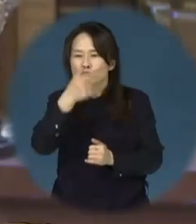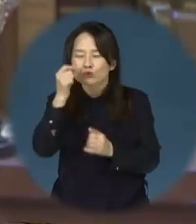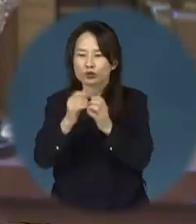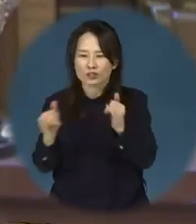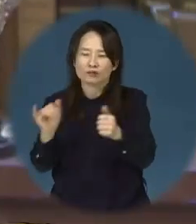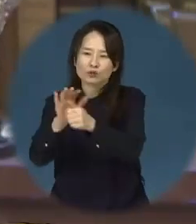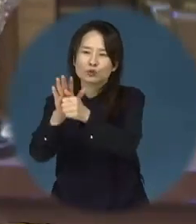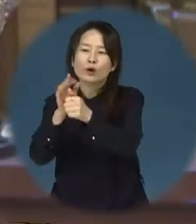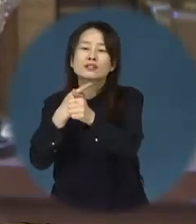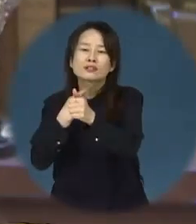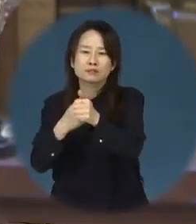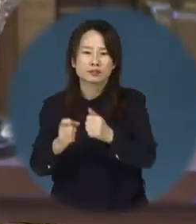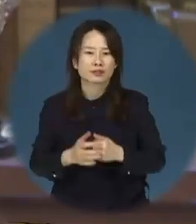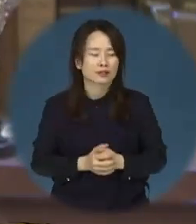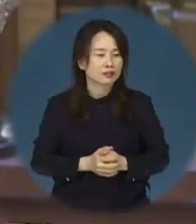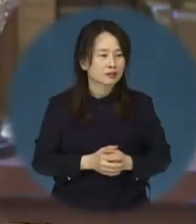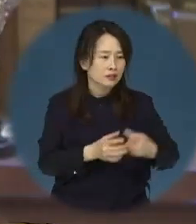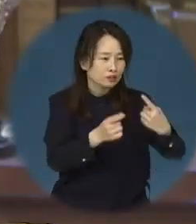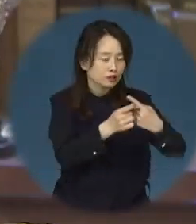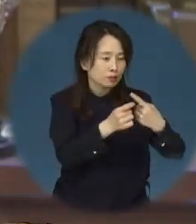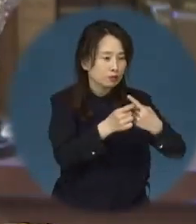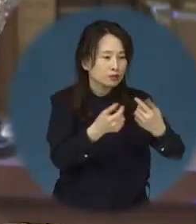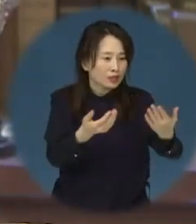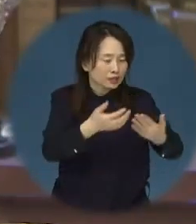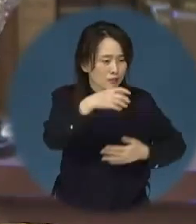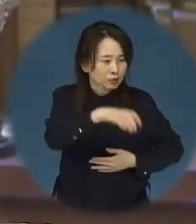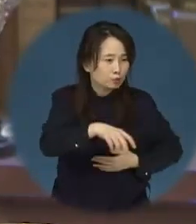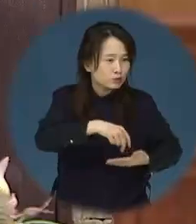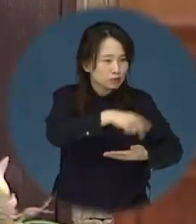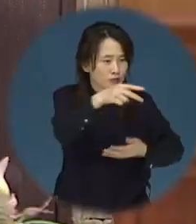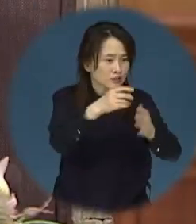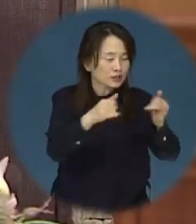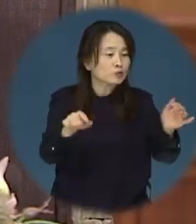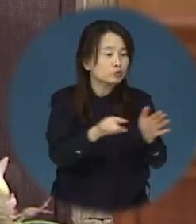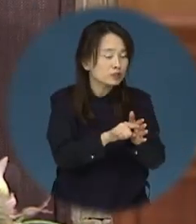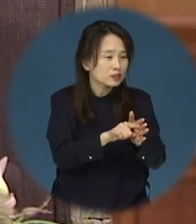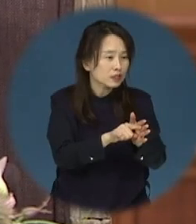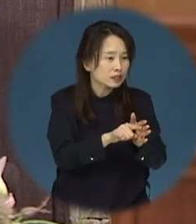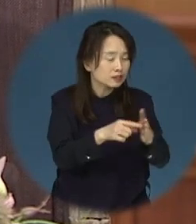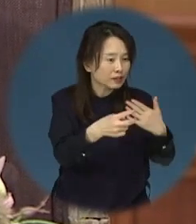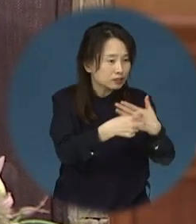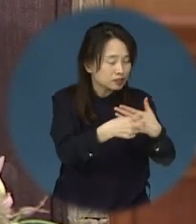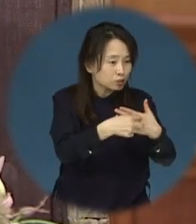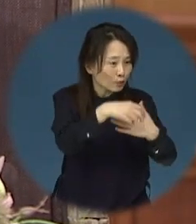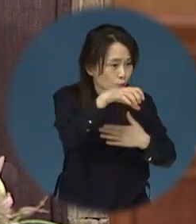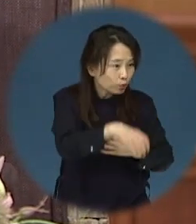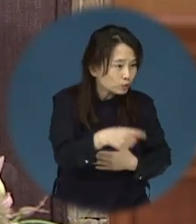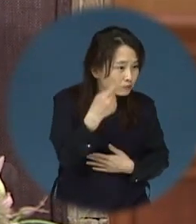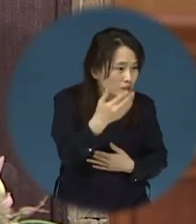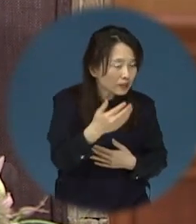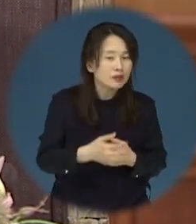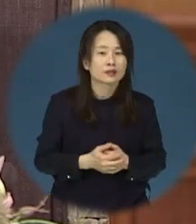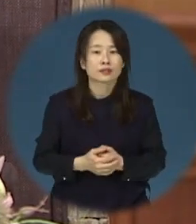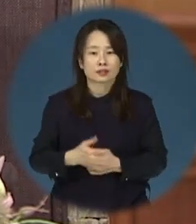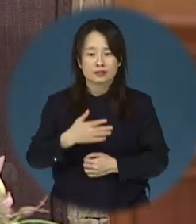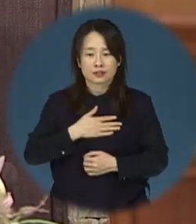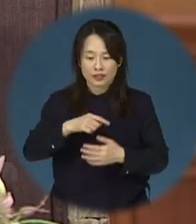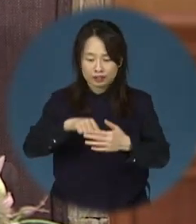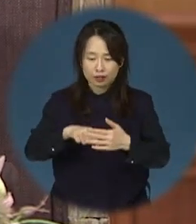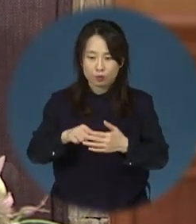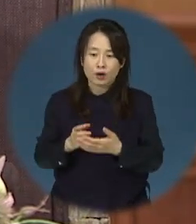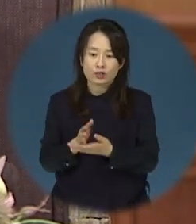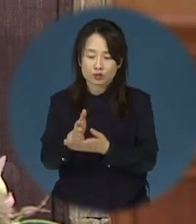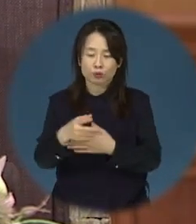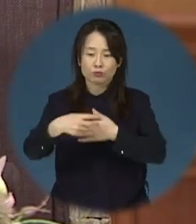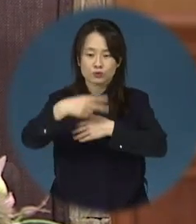되자마자 첫째 번째 근무지부터가 노숙인 진료였어요? 내과 전문의 따고 나서. 내과 전문의 네, 되시고 이대, 나서.